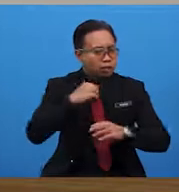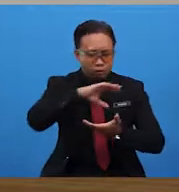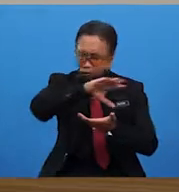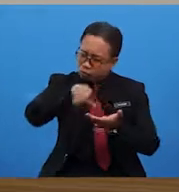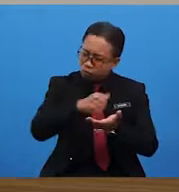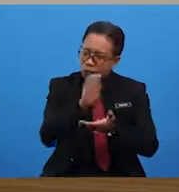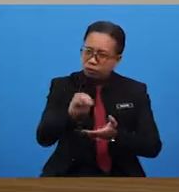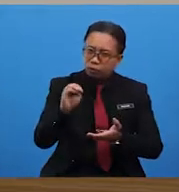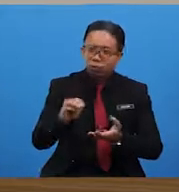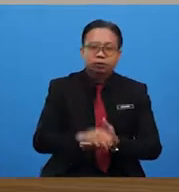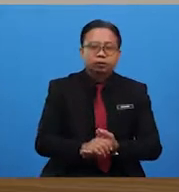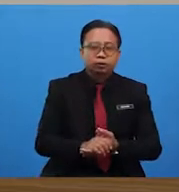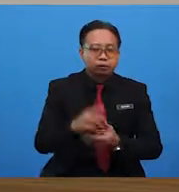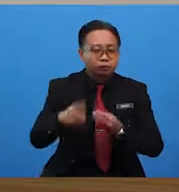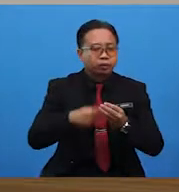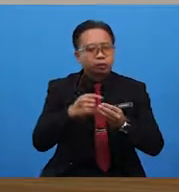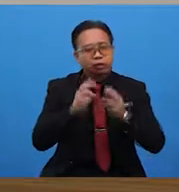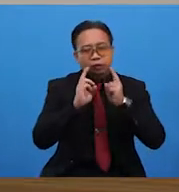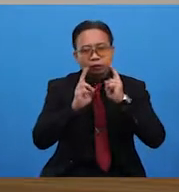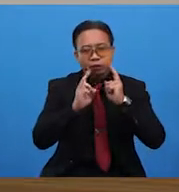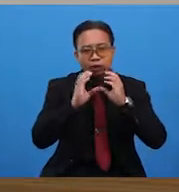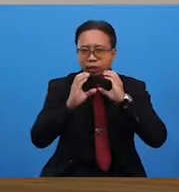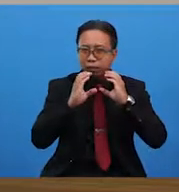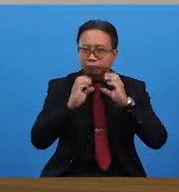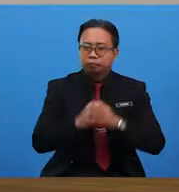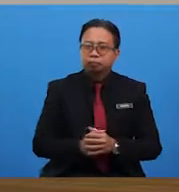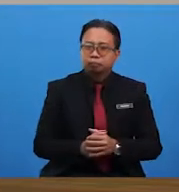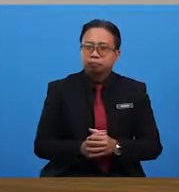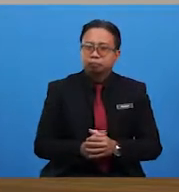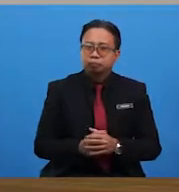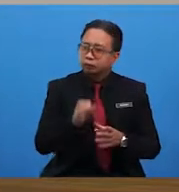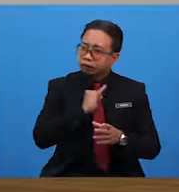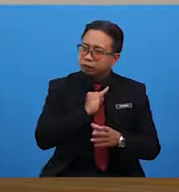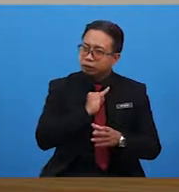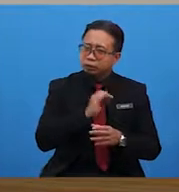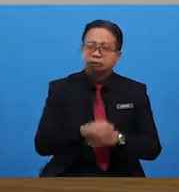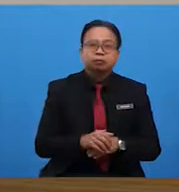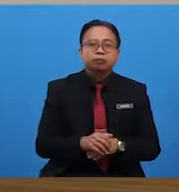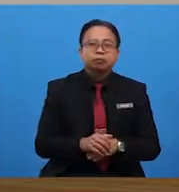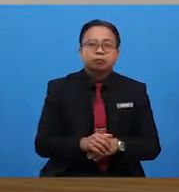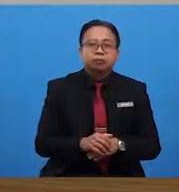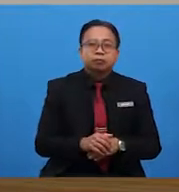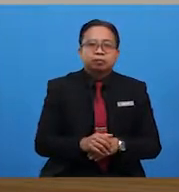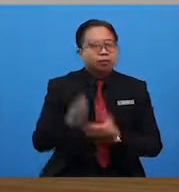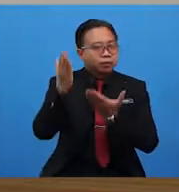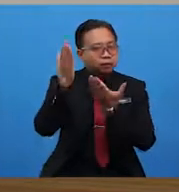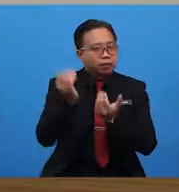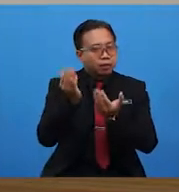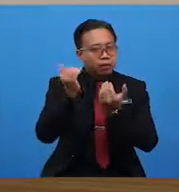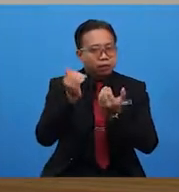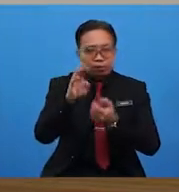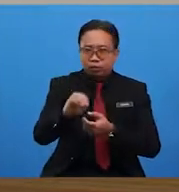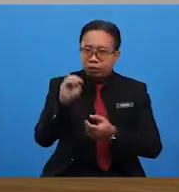apabila kita berbicara tentang bidang pengkaryaan kami ataupun saya sendiri secara jujurnya mengharapkan